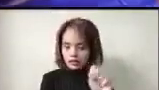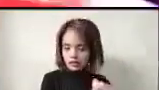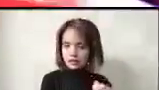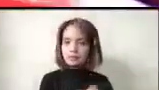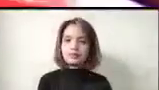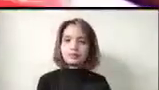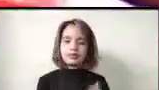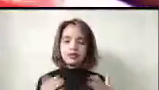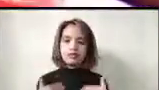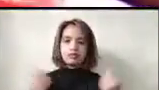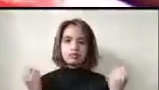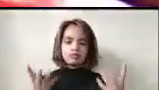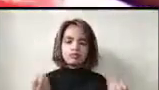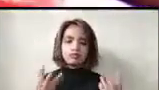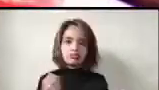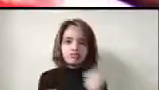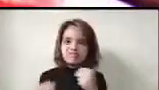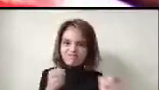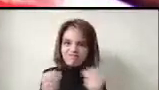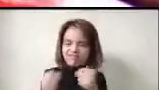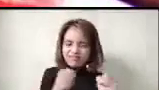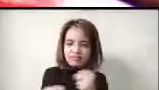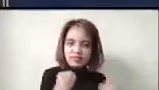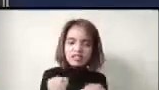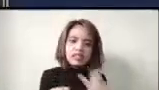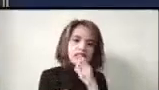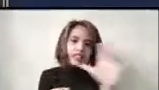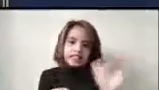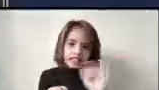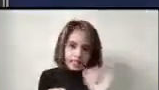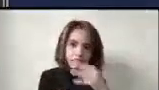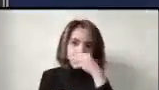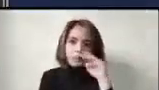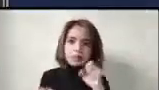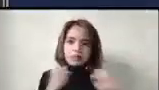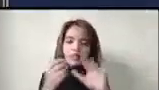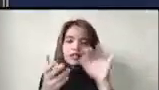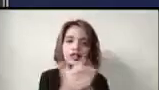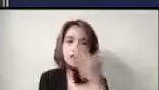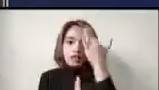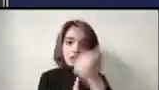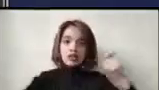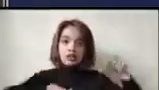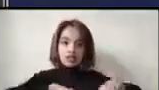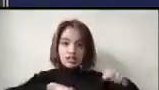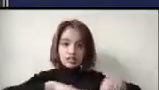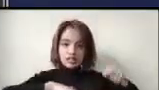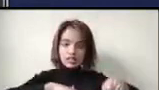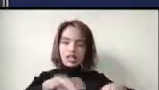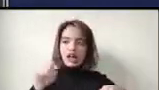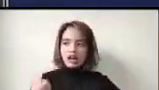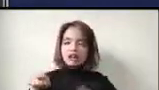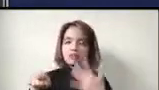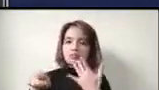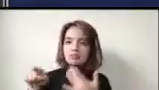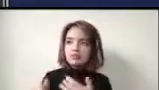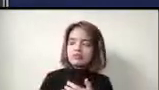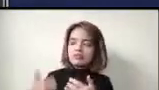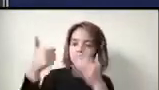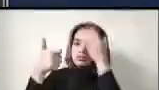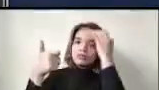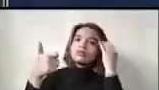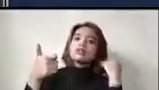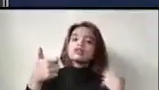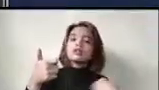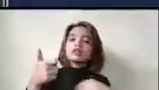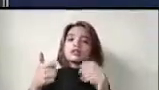sa si Pacquiao ang mahigit 2 taong pagkakabakante sa boxing. His legs is not hit its usual self. Nakikita natin yun yung